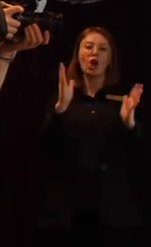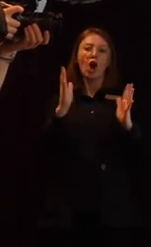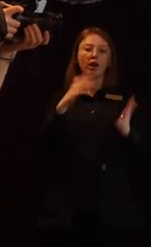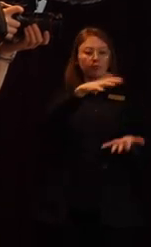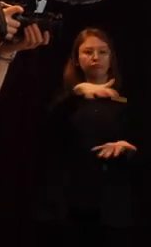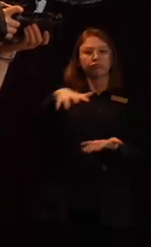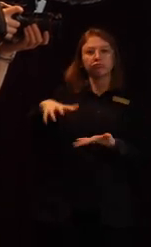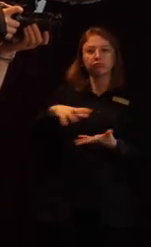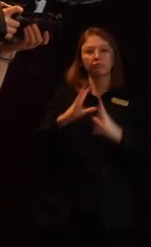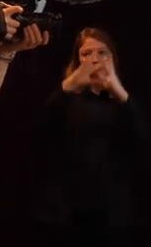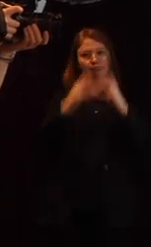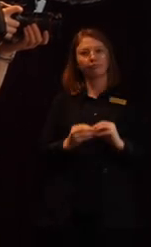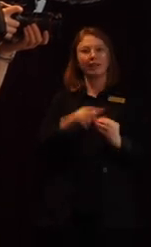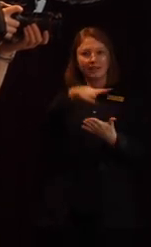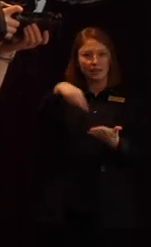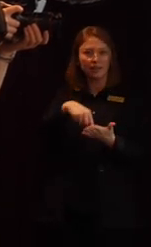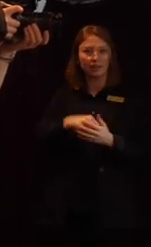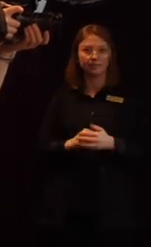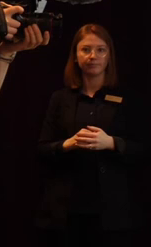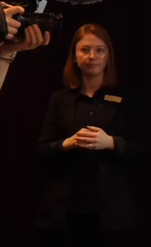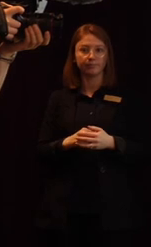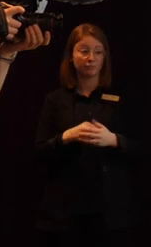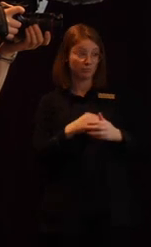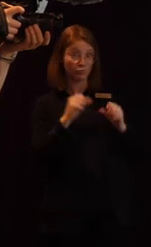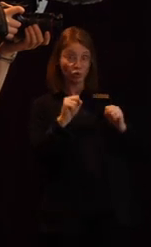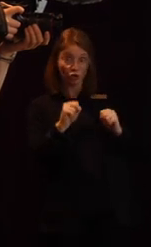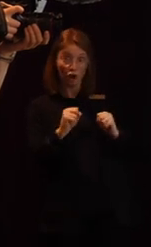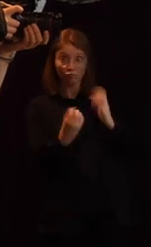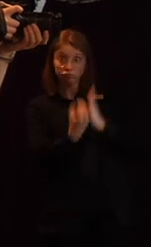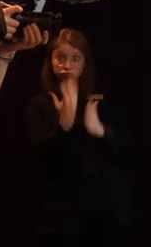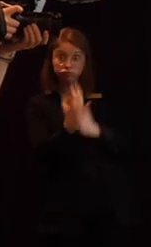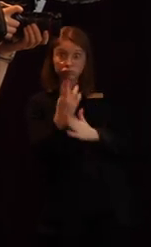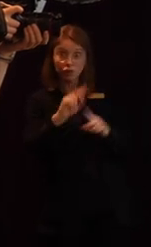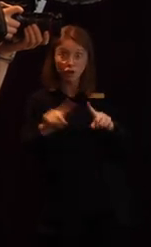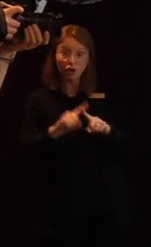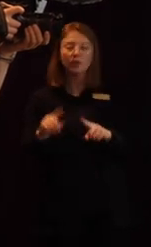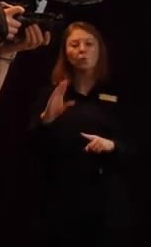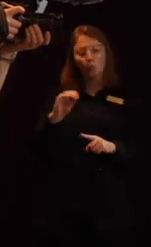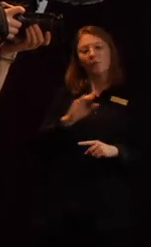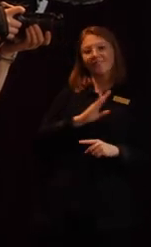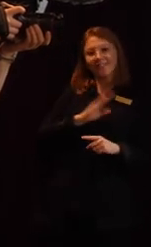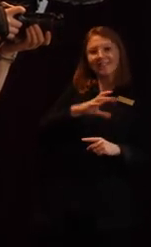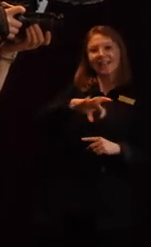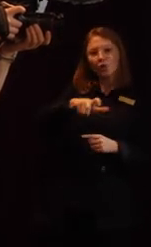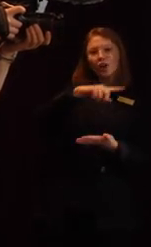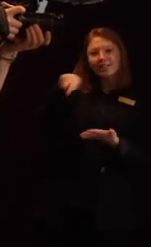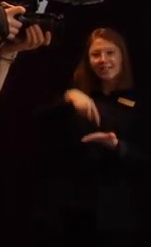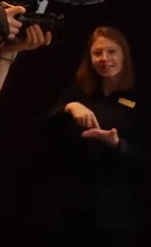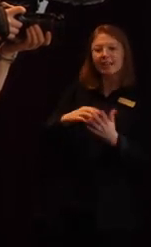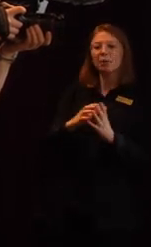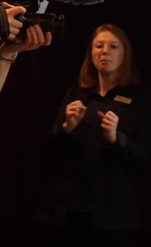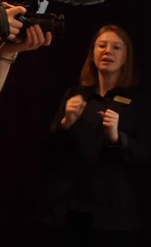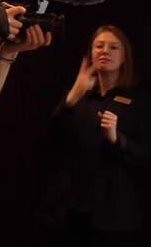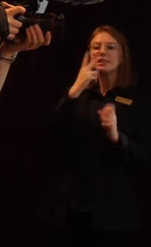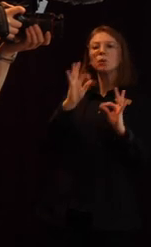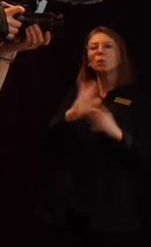regionala cancercenter? När det finns regionala center och kunskapscenter. Så får vi se hur mycket vi kan utveckla dem, och de kanske blir ännu mer specialiserade. Det skiljer